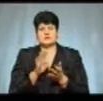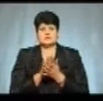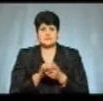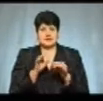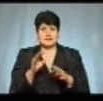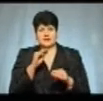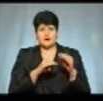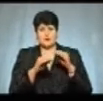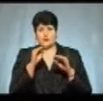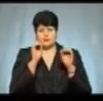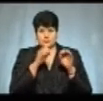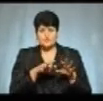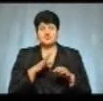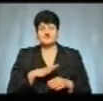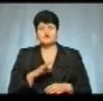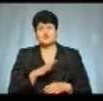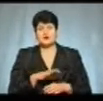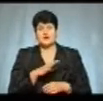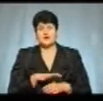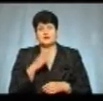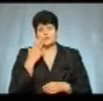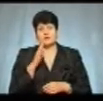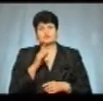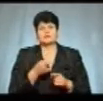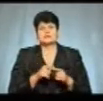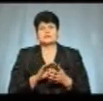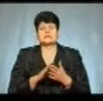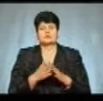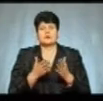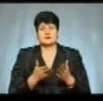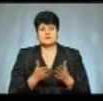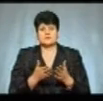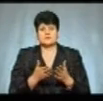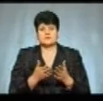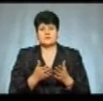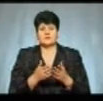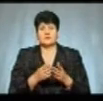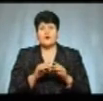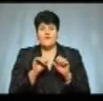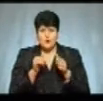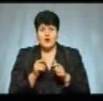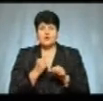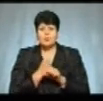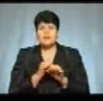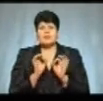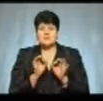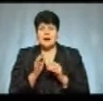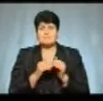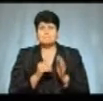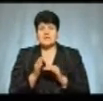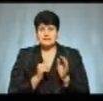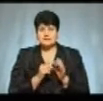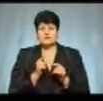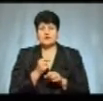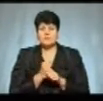на купу і чекали, поки розвинеться така ситуація. Формально вони робили все правильно, формально. А практично вони